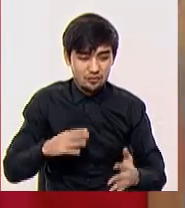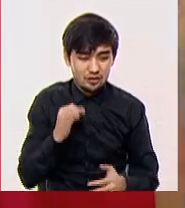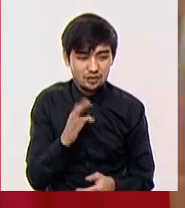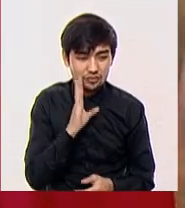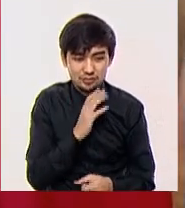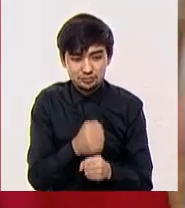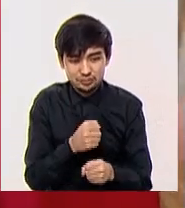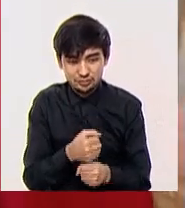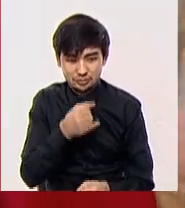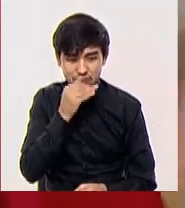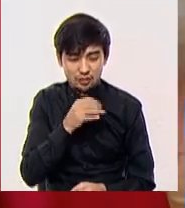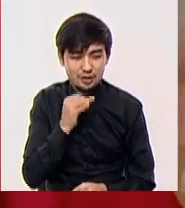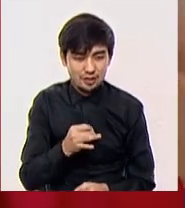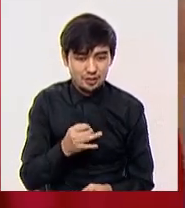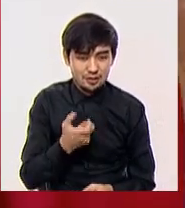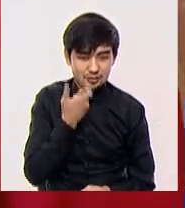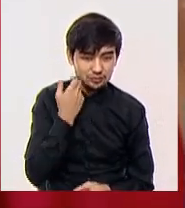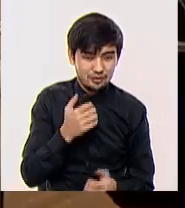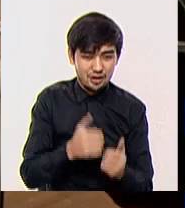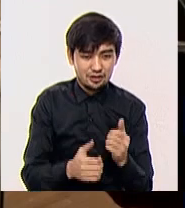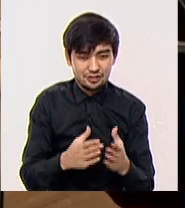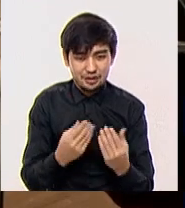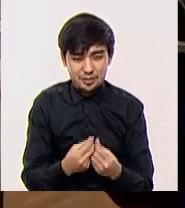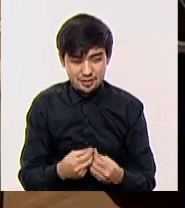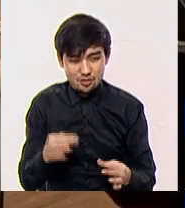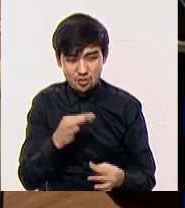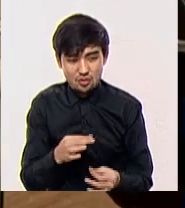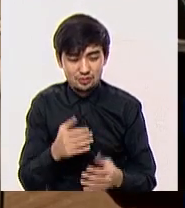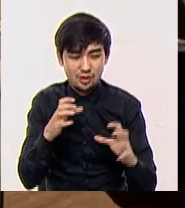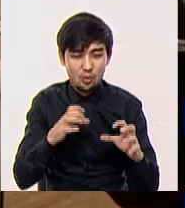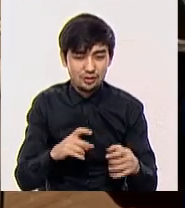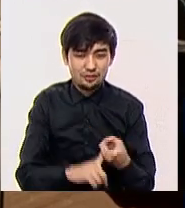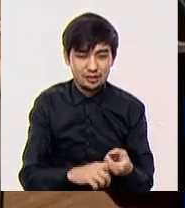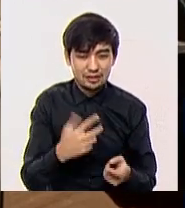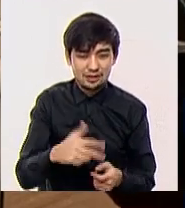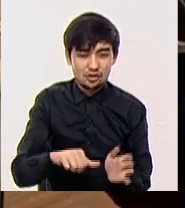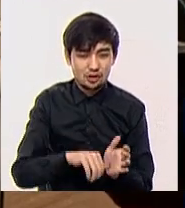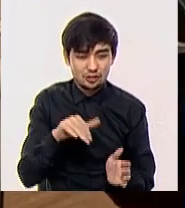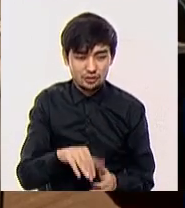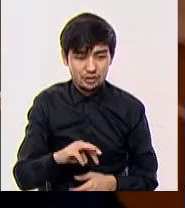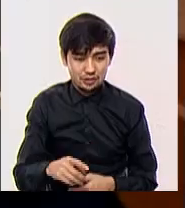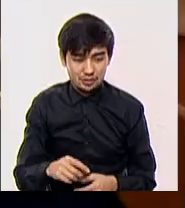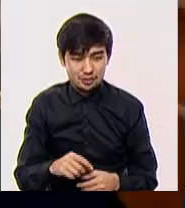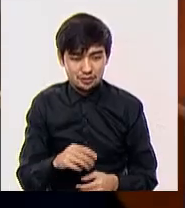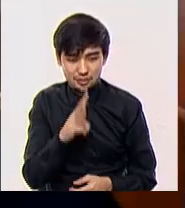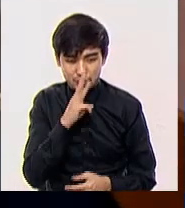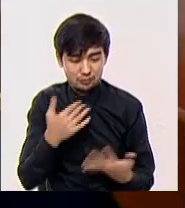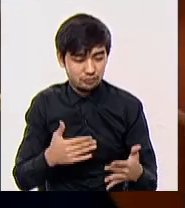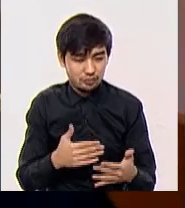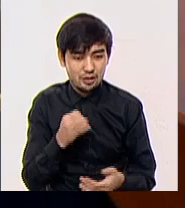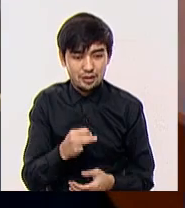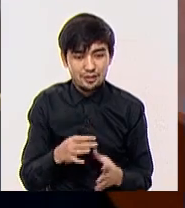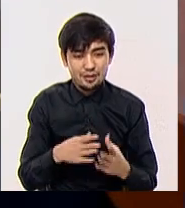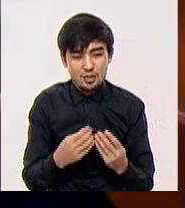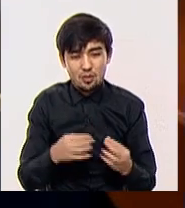это женщина вряд ли сможет. Доход на каждого члена семьи по правилам не должен превышать 36 тысяч тенге. На помощь с арендной платой могут